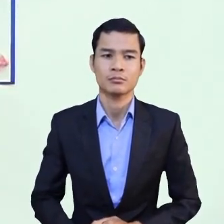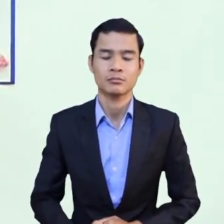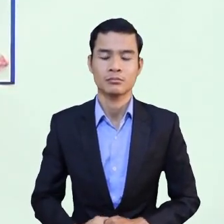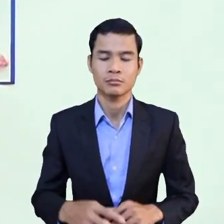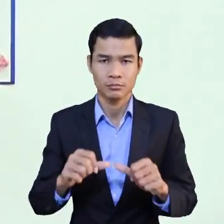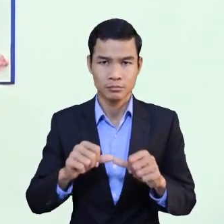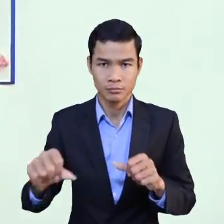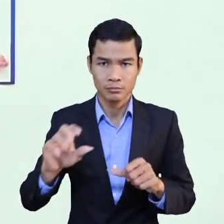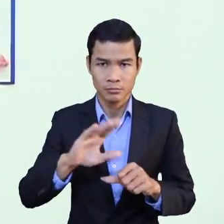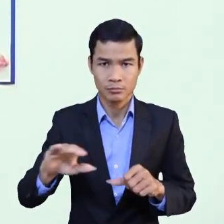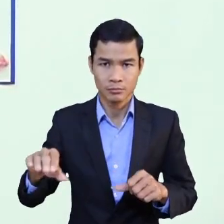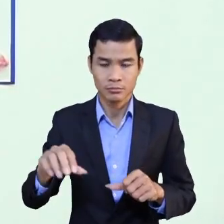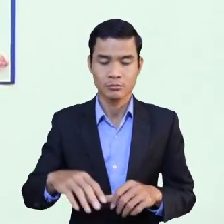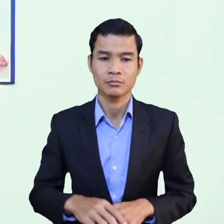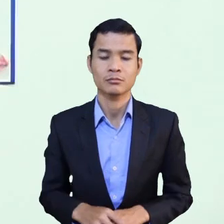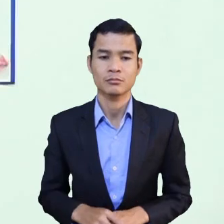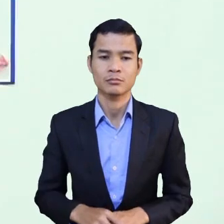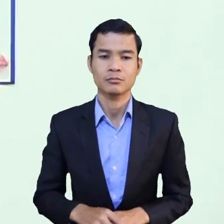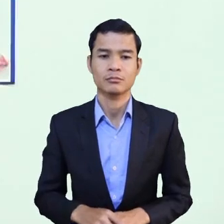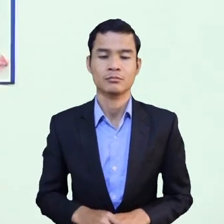ចាបន្តទៀតកូន